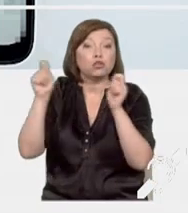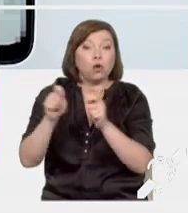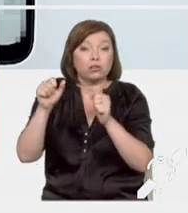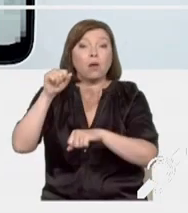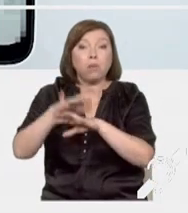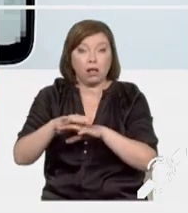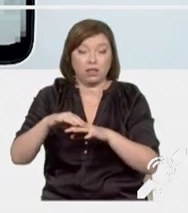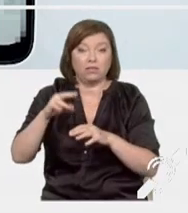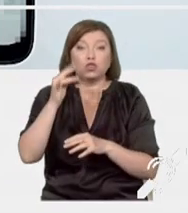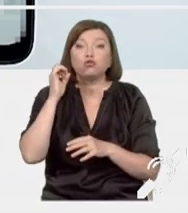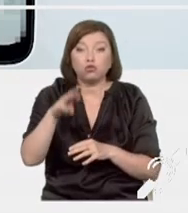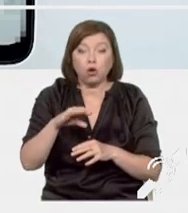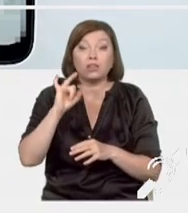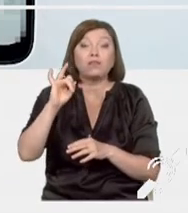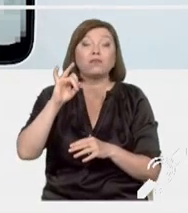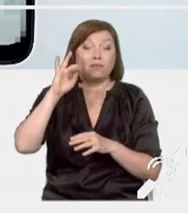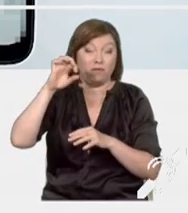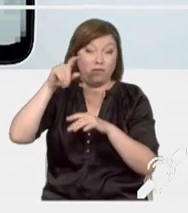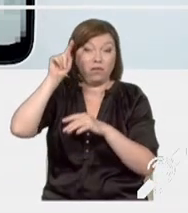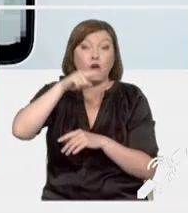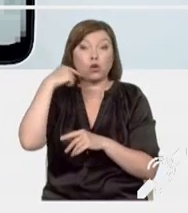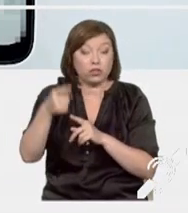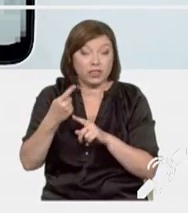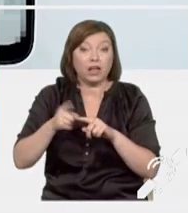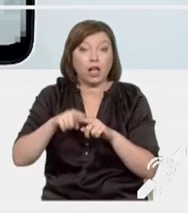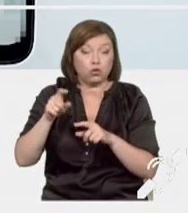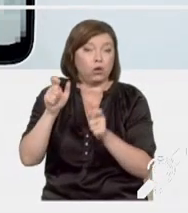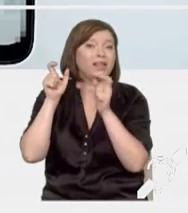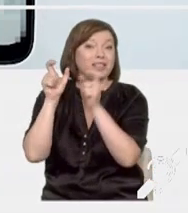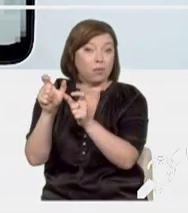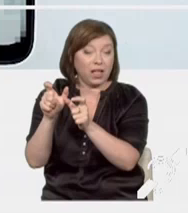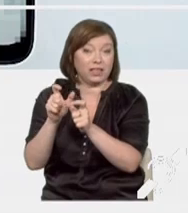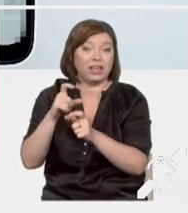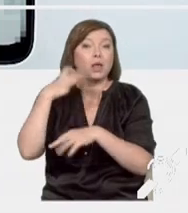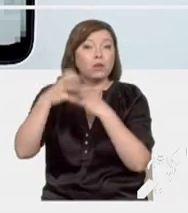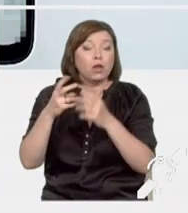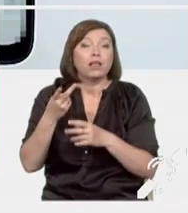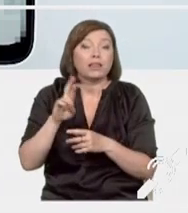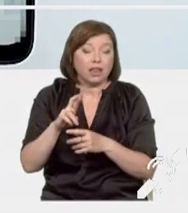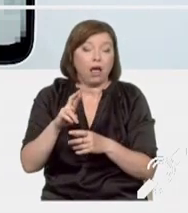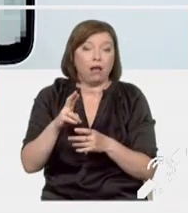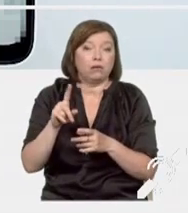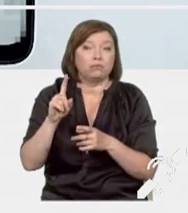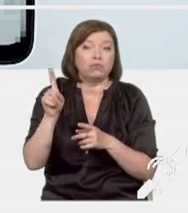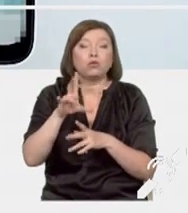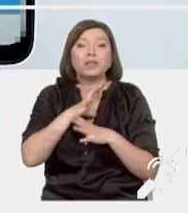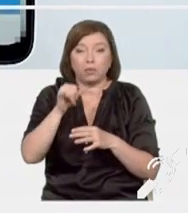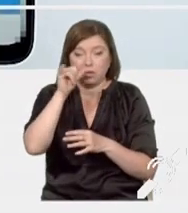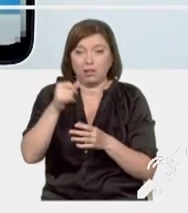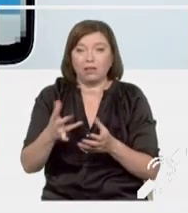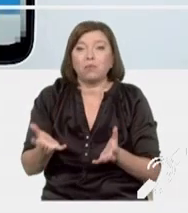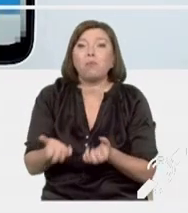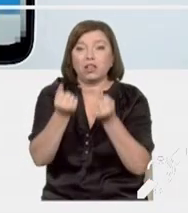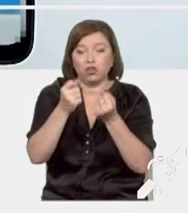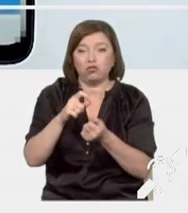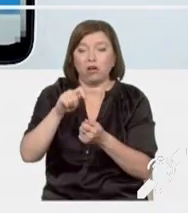bancare la o bancă din Federația Rusă, aflată sub sancțiuni internaționale pentru oferirea de sprijin armatei ruse în războiul